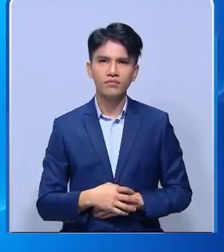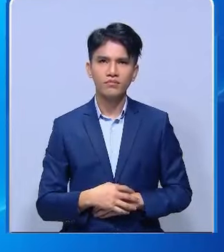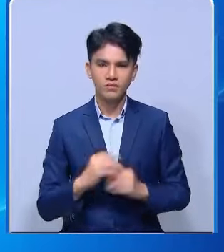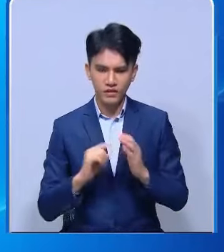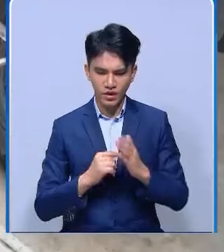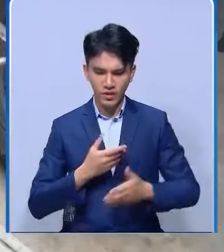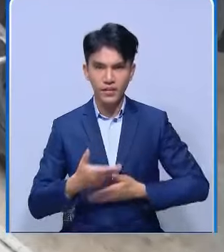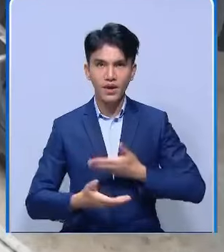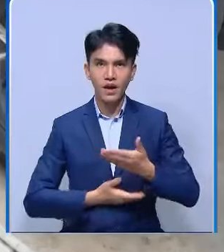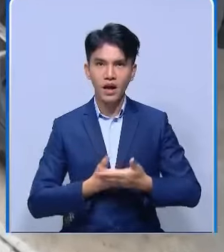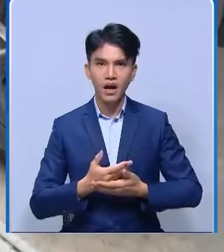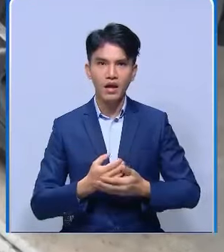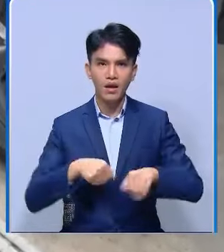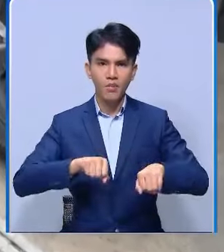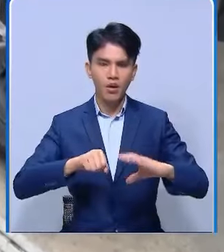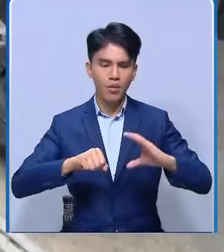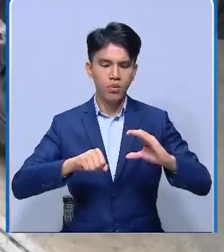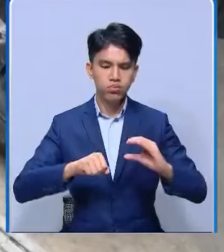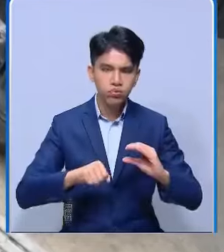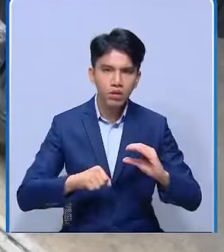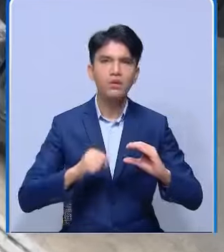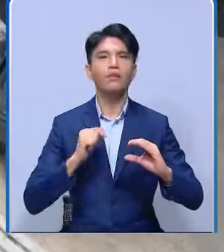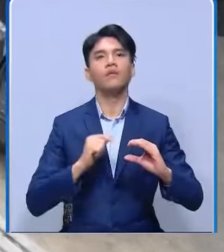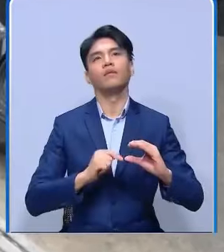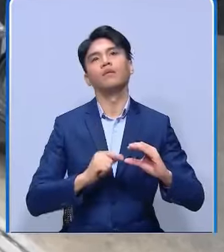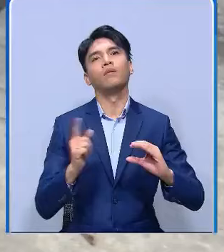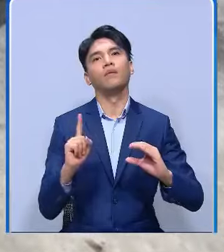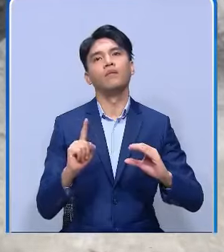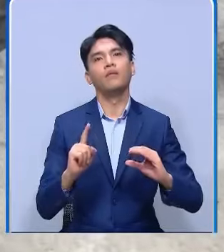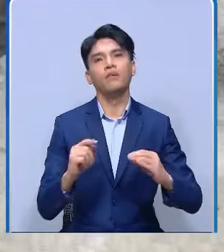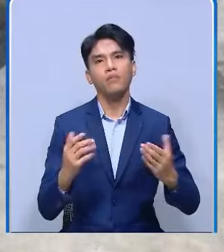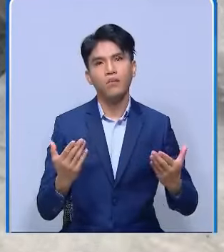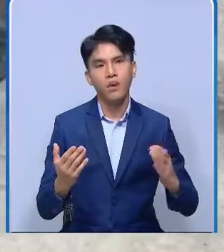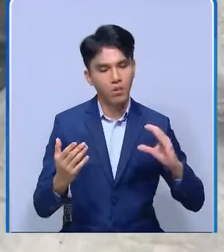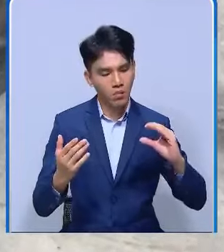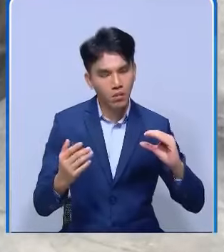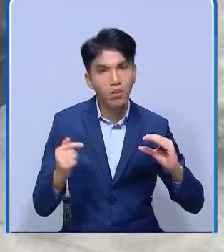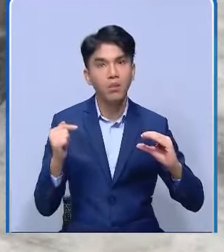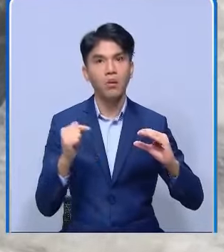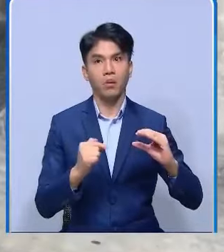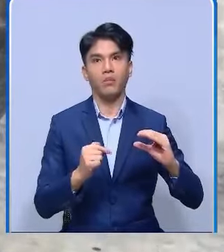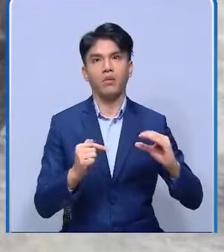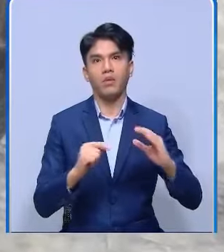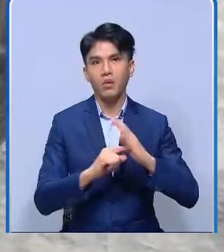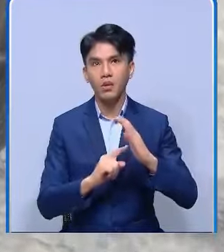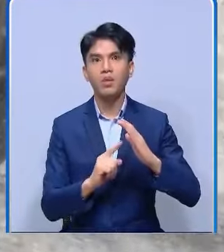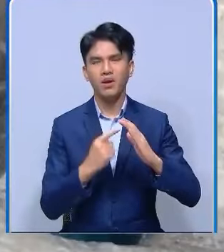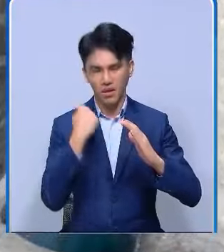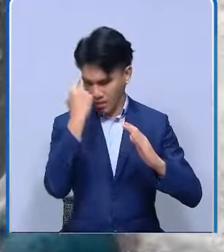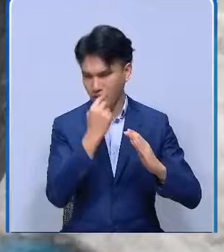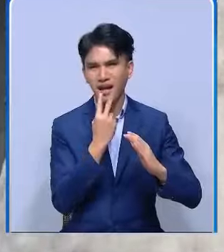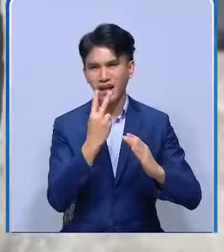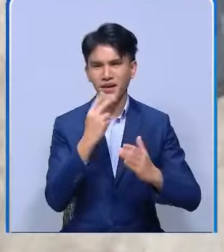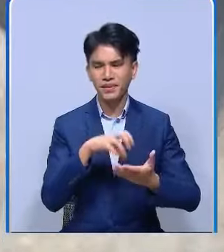ปไม่ได้ยางหัว โอ้โหเคล็ดลับคุณพี่เขาคือยางรั่วนี่เองตอนแรกใครเห็นก็ว่าโช